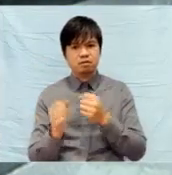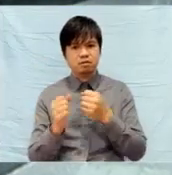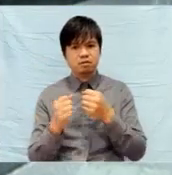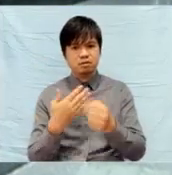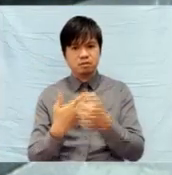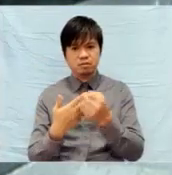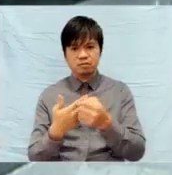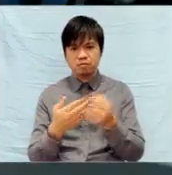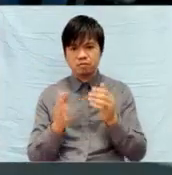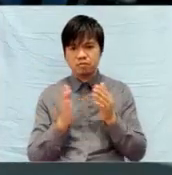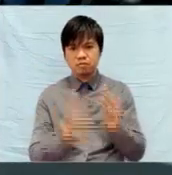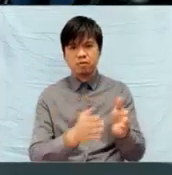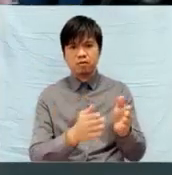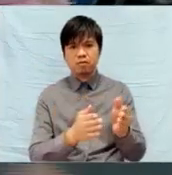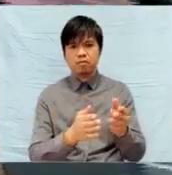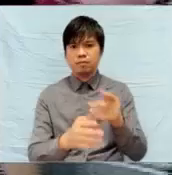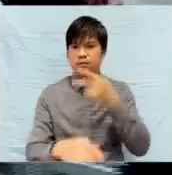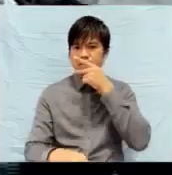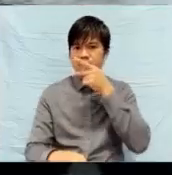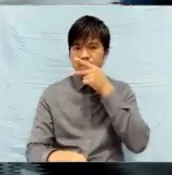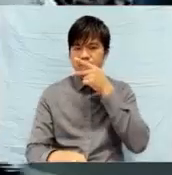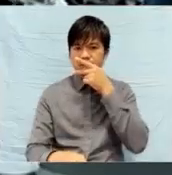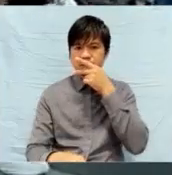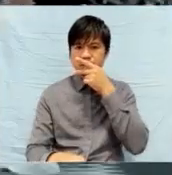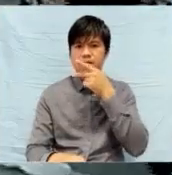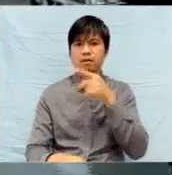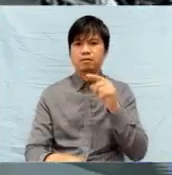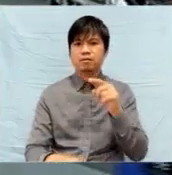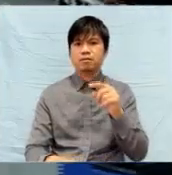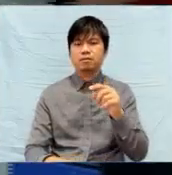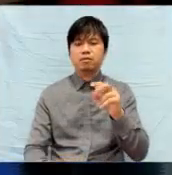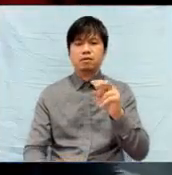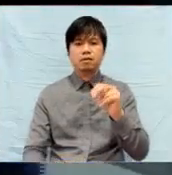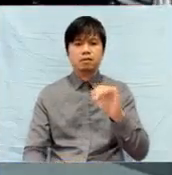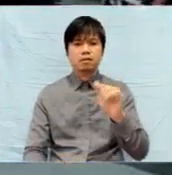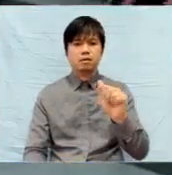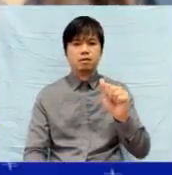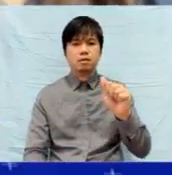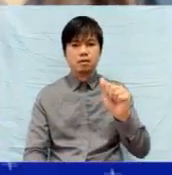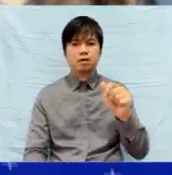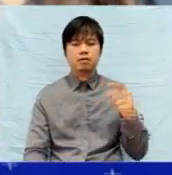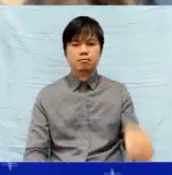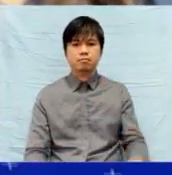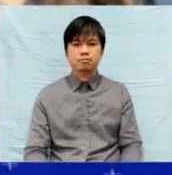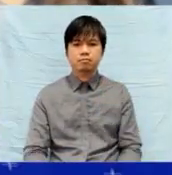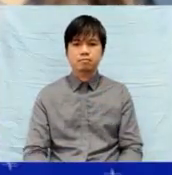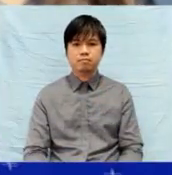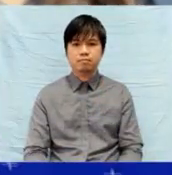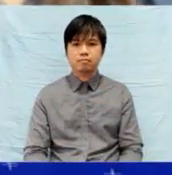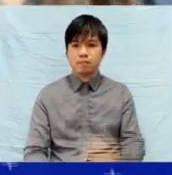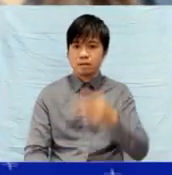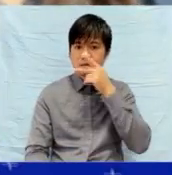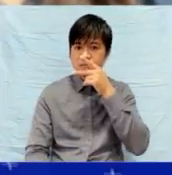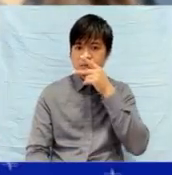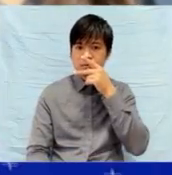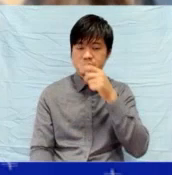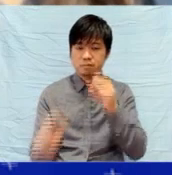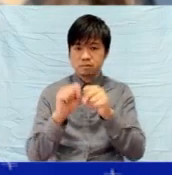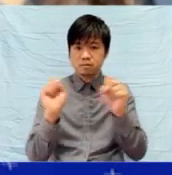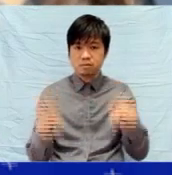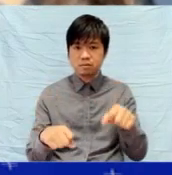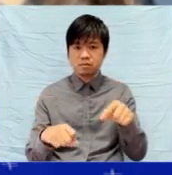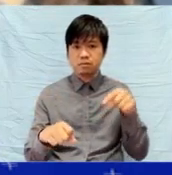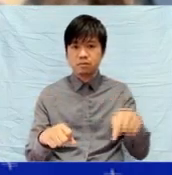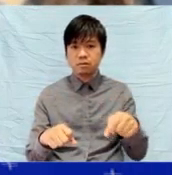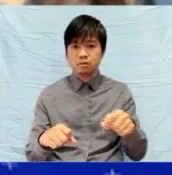ang pagsasapribado ng NAIA. Baka ito ba yung prelude to ano, privatization? So, ito